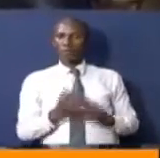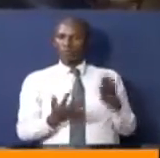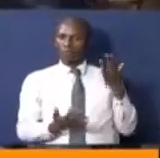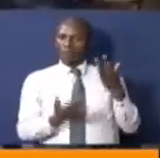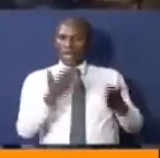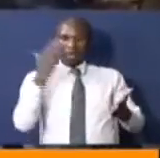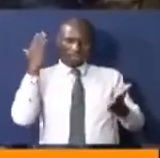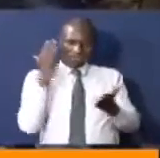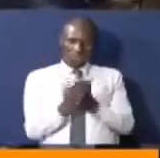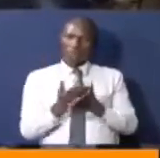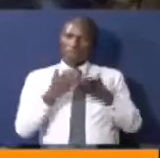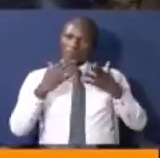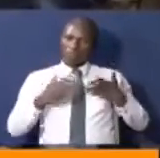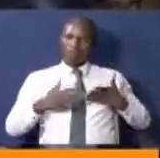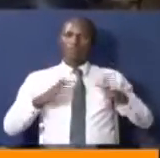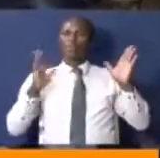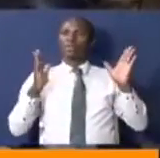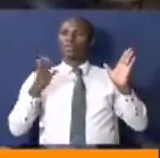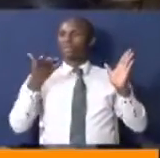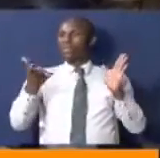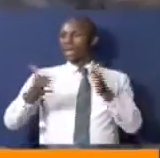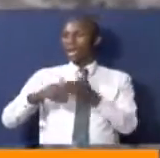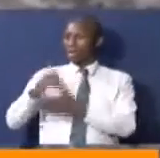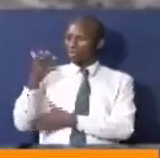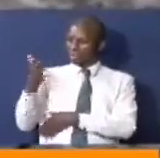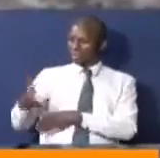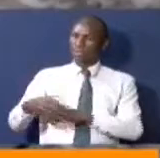na changarawe iko hapa nje.